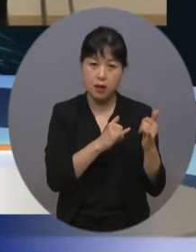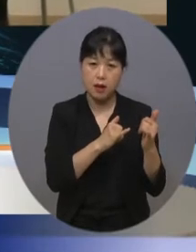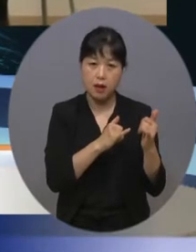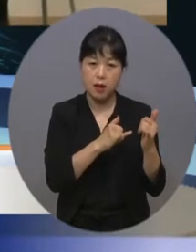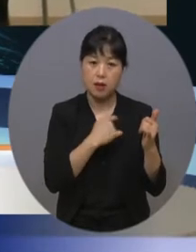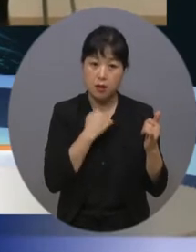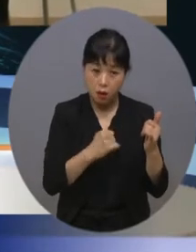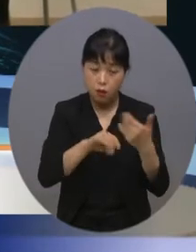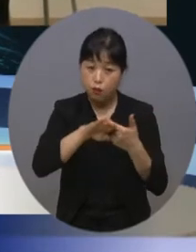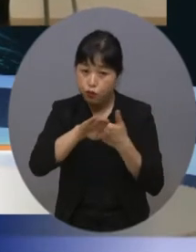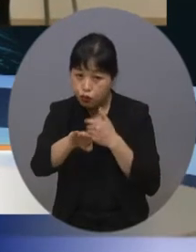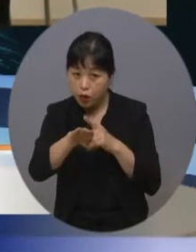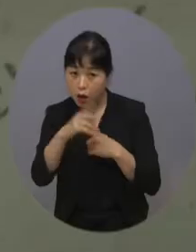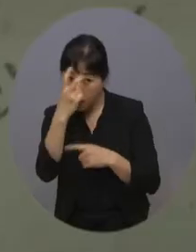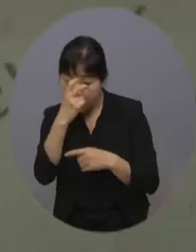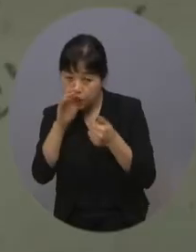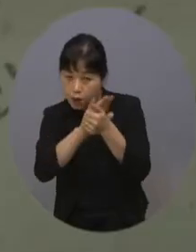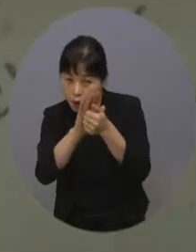것으로 나타났습니다.